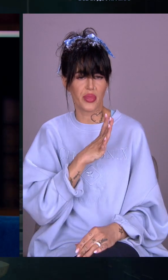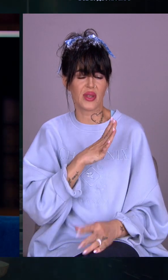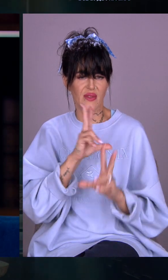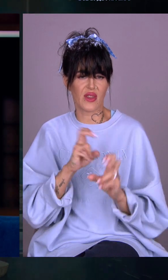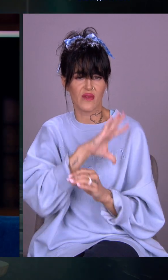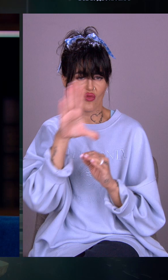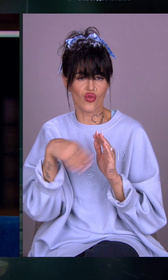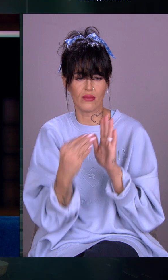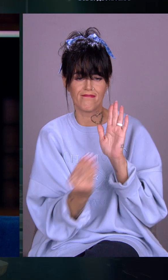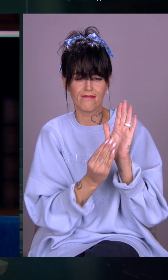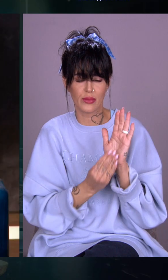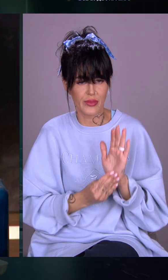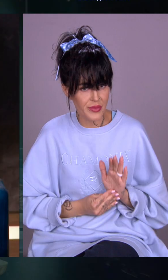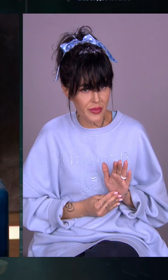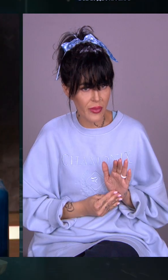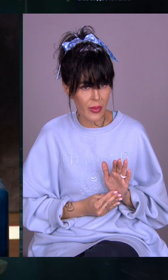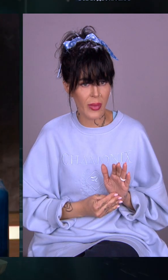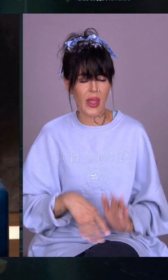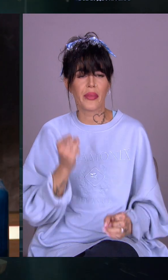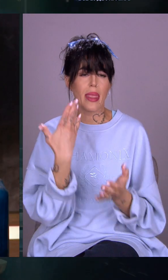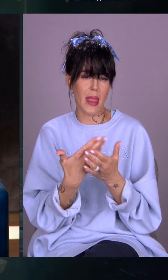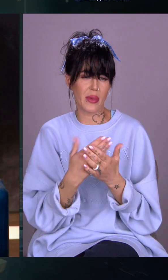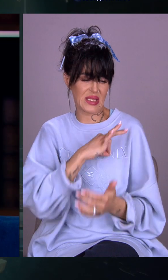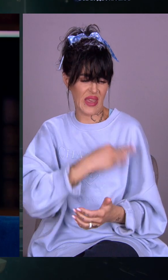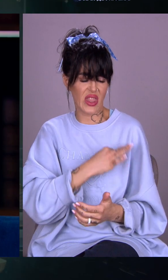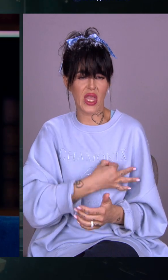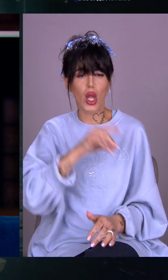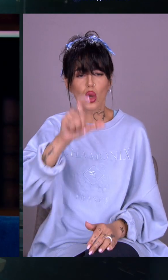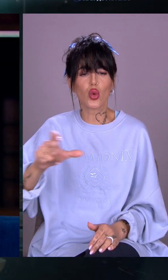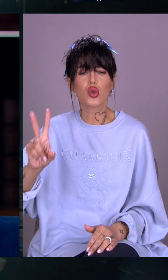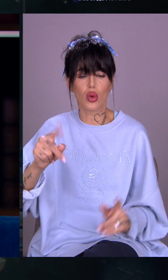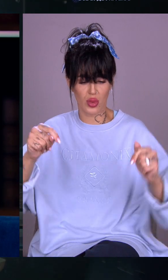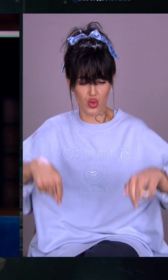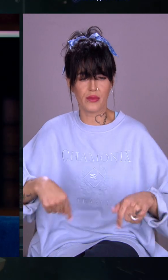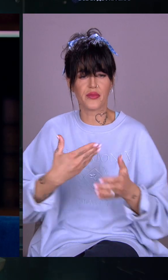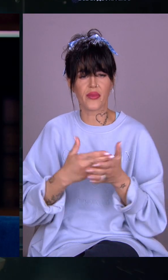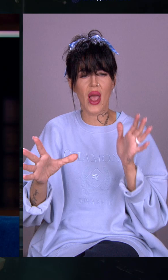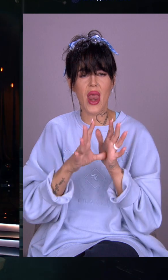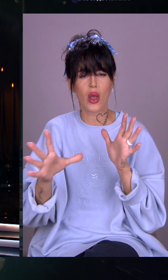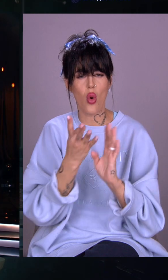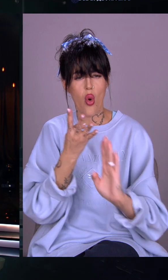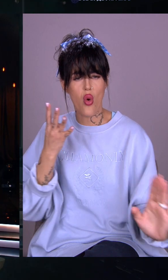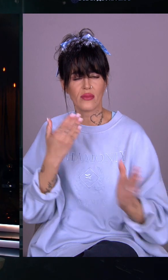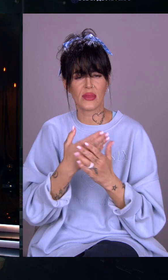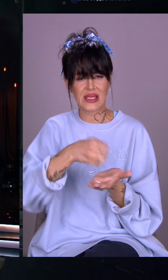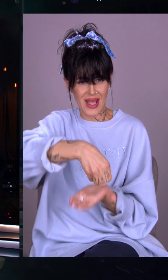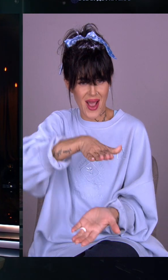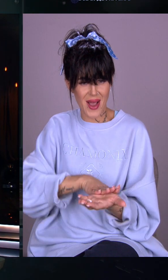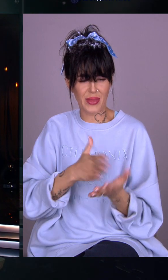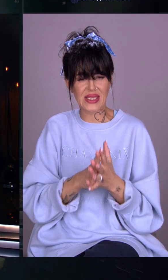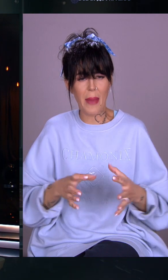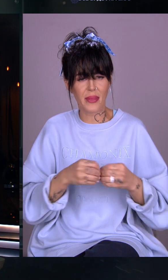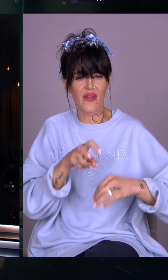цифровізувати те, що не було цифровізовано. Ну, наприклад, для всіх цивільних тут присутніх в залі відома електронна черга. Ви ж записуєтесь до сімейного лікаря там,